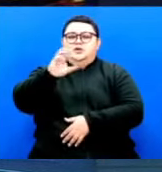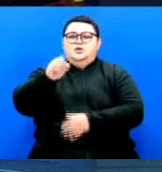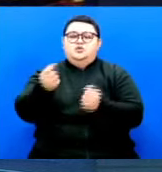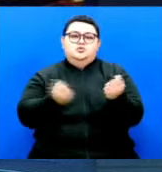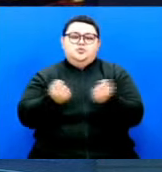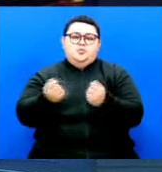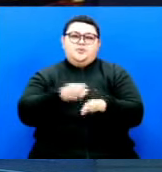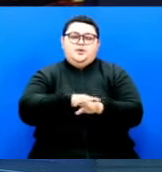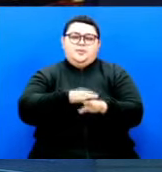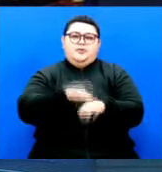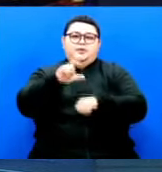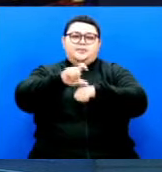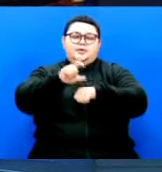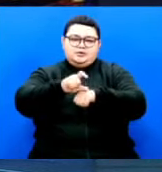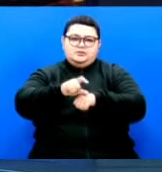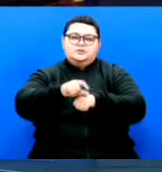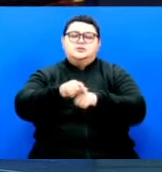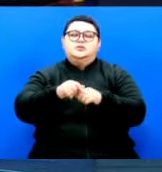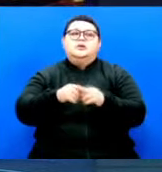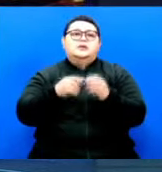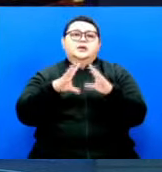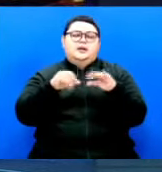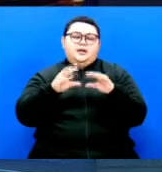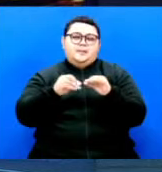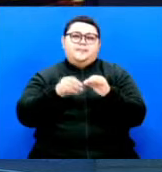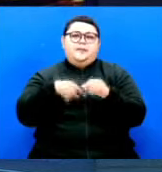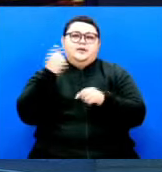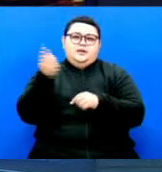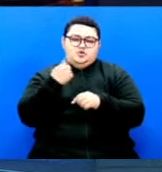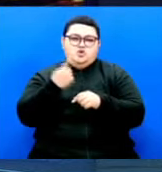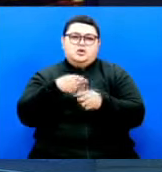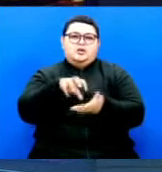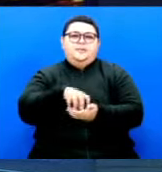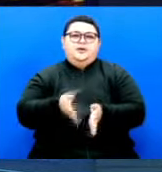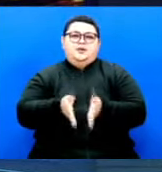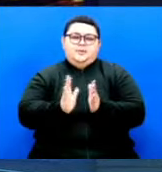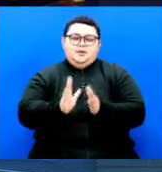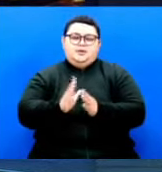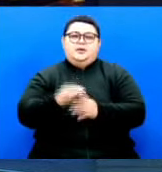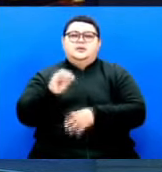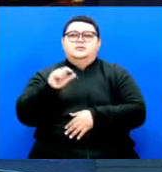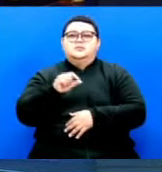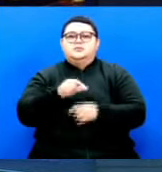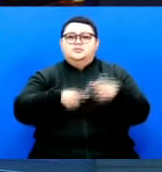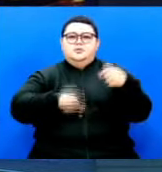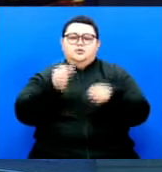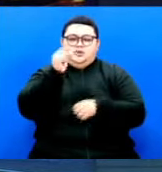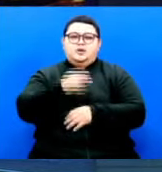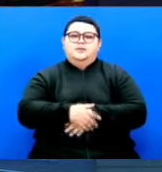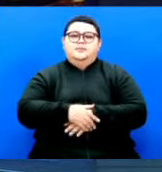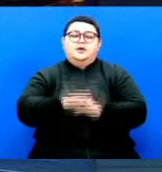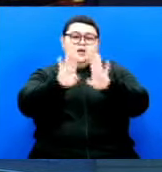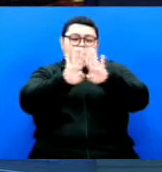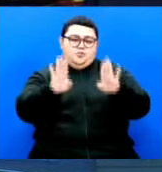perawatan masjid pada acara Munas ke-14 BKPR MI di Medan, Sumatera Utara. Ya, acara ini dibuka oleh Menko Polhukam